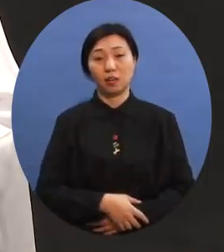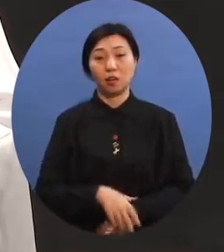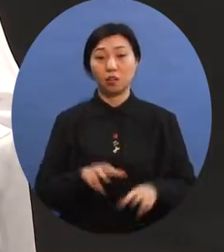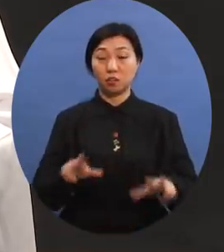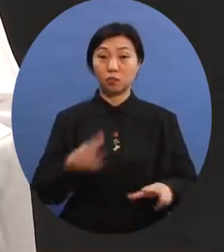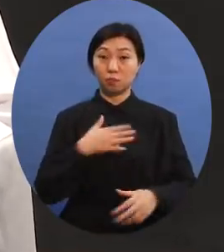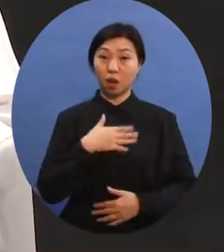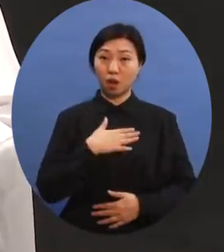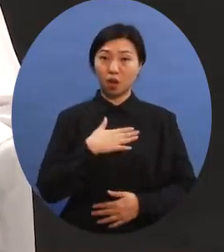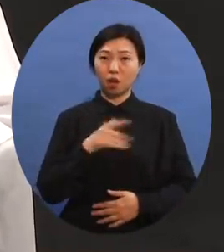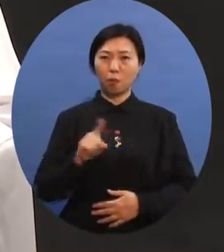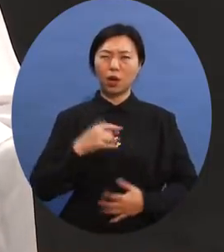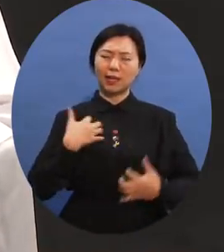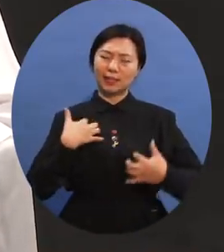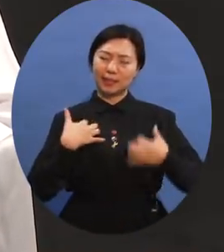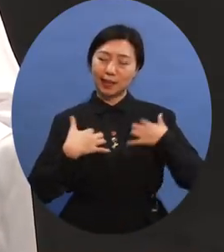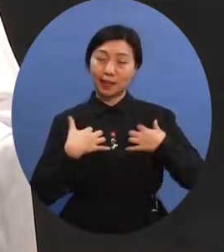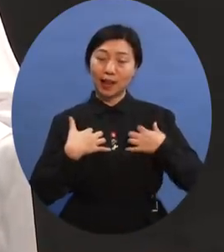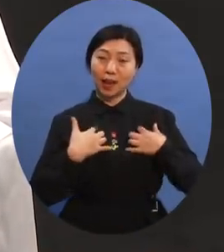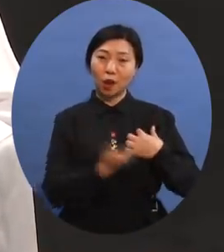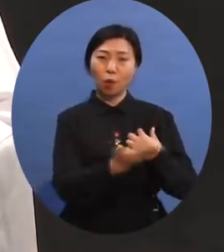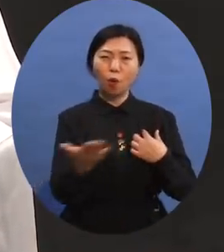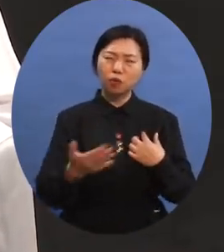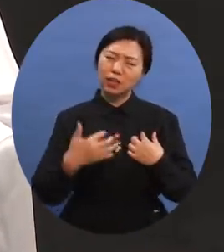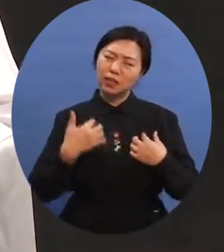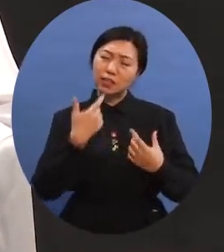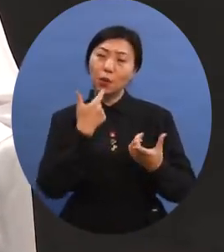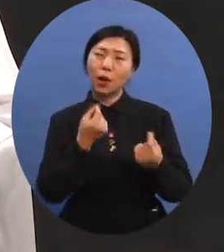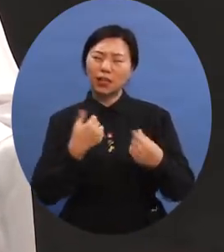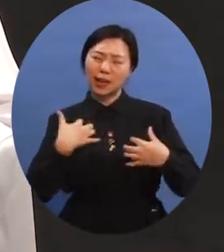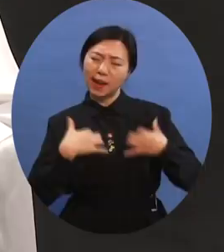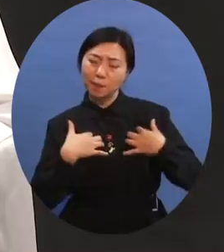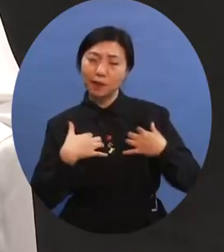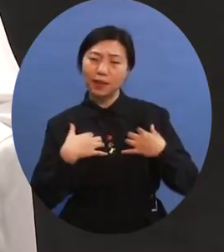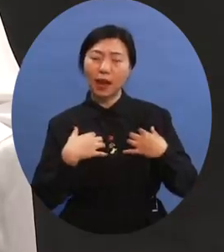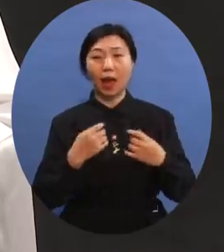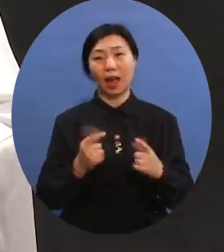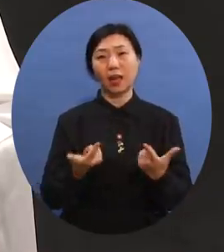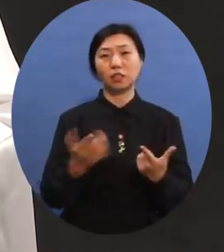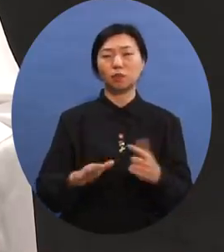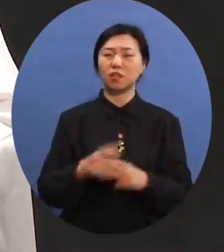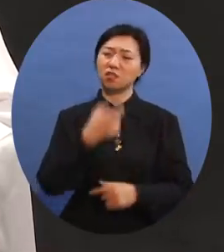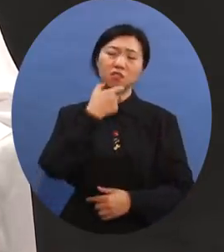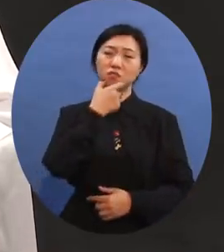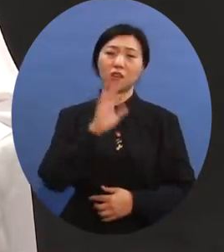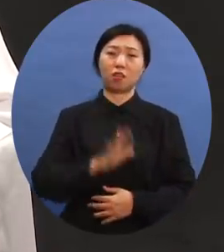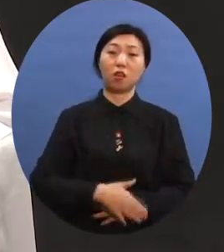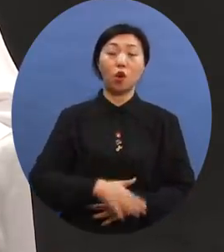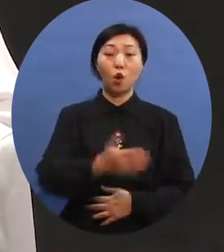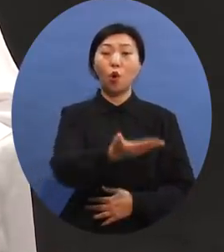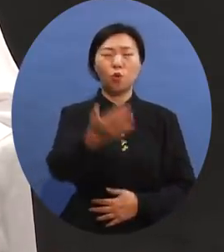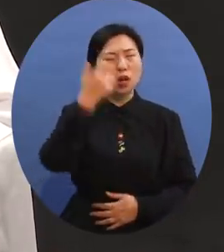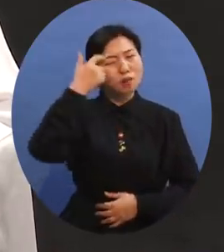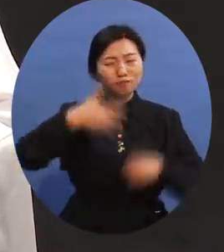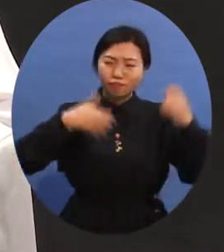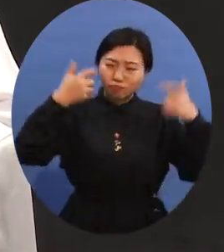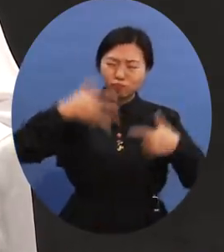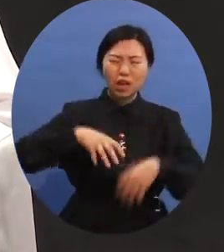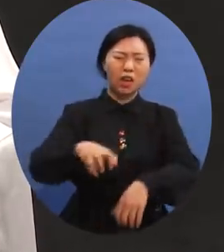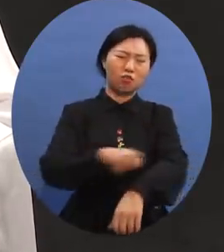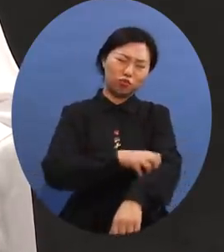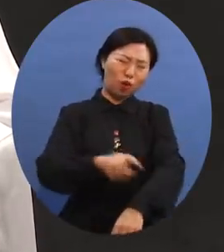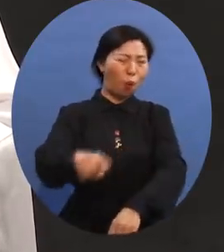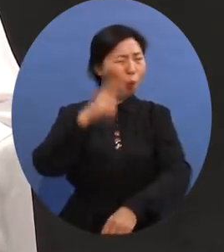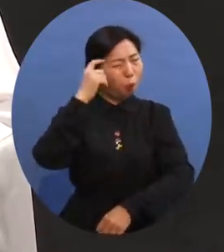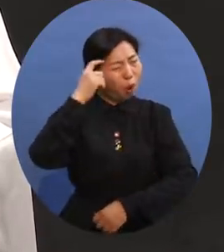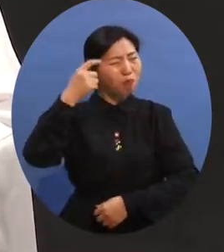지금은 난 뭐, 재밌다. 여러분들처럼 그런 건 아니지만 뭐, 싫지는 않아요. 여러분들 묻는 거 이게 막 귀찮고 왜